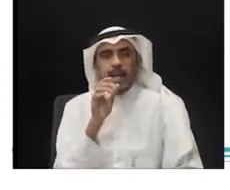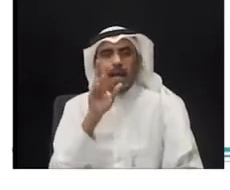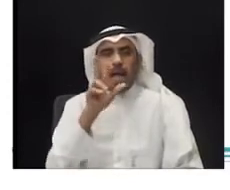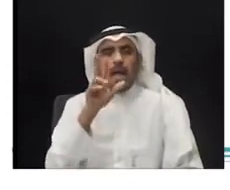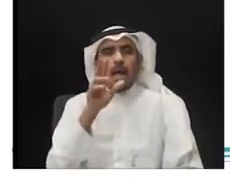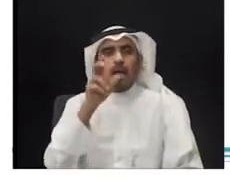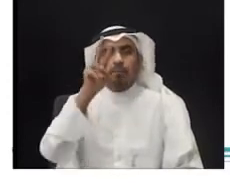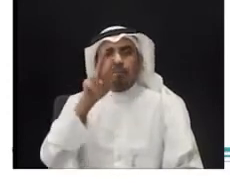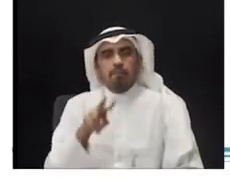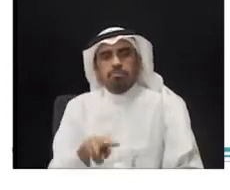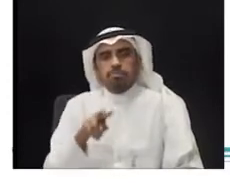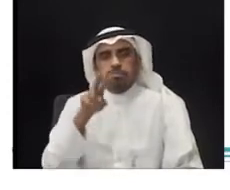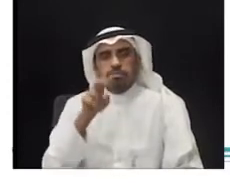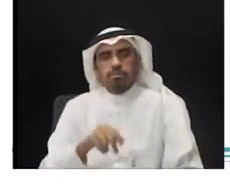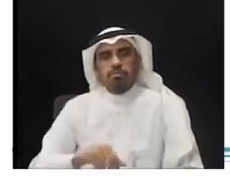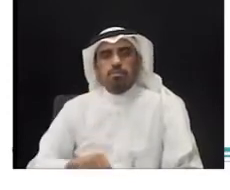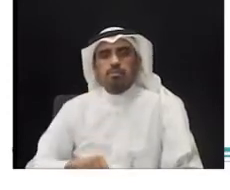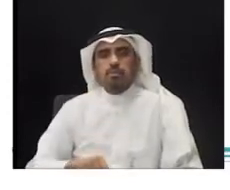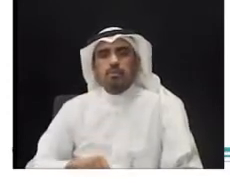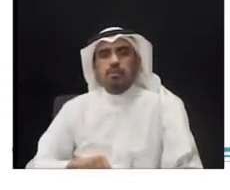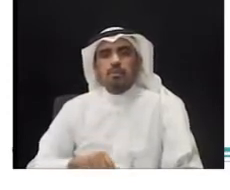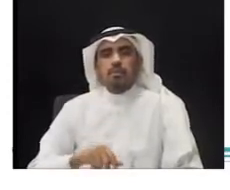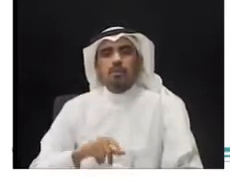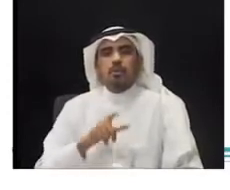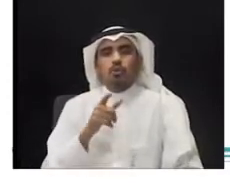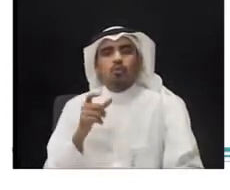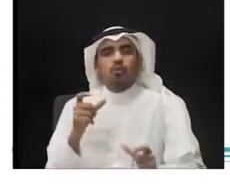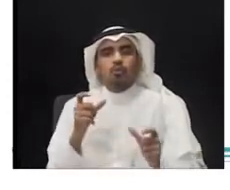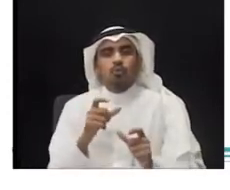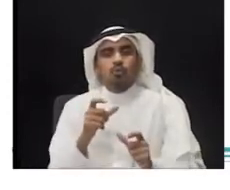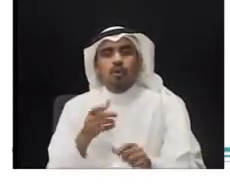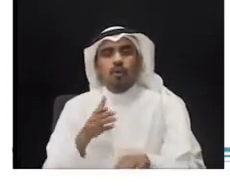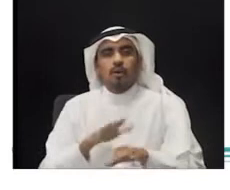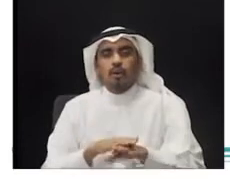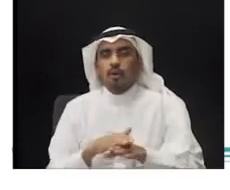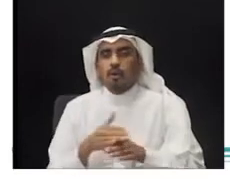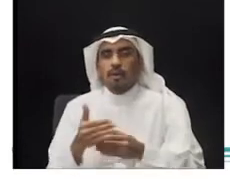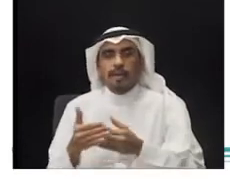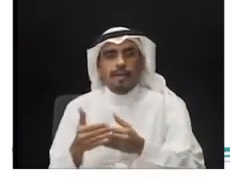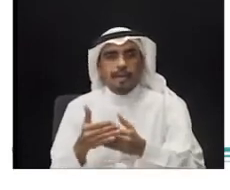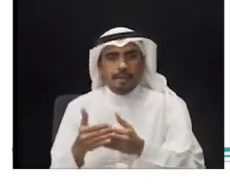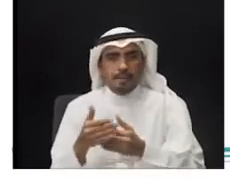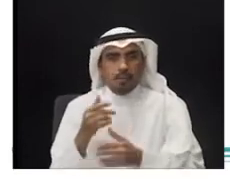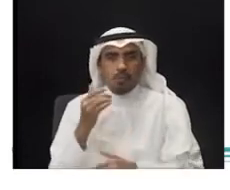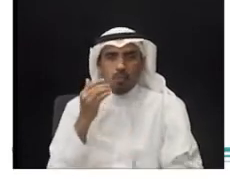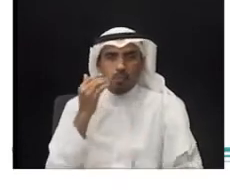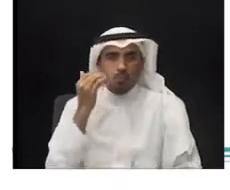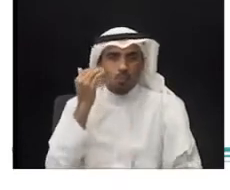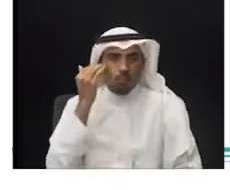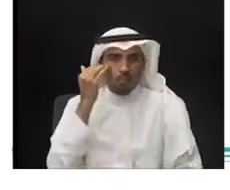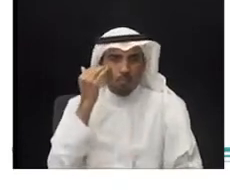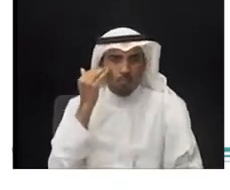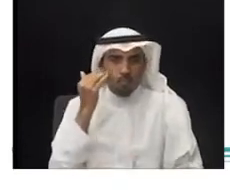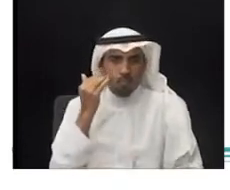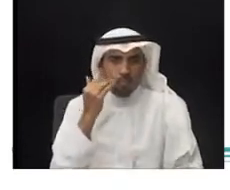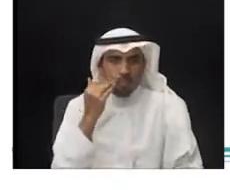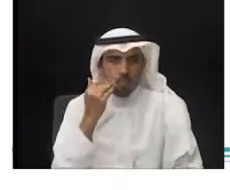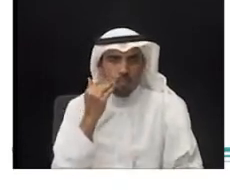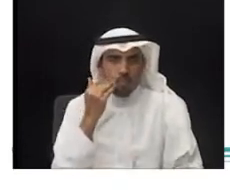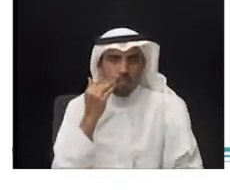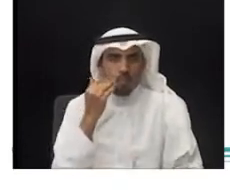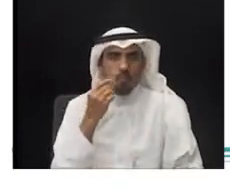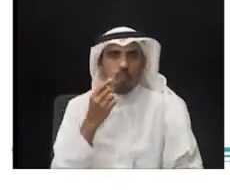كلمة الخاصتان، وتدل كلمة هاتان على المؤنث